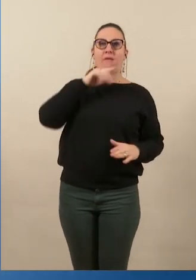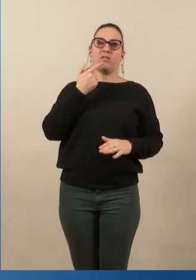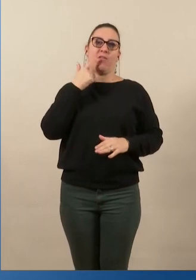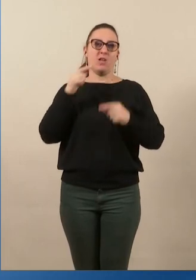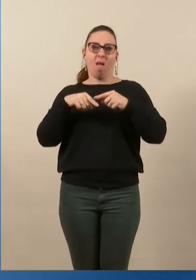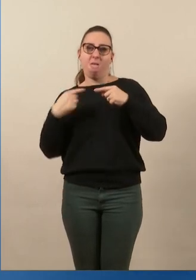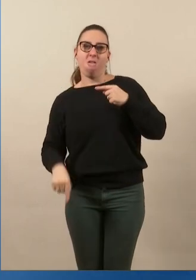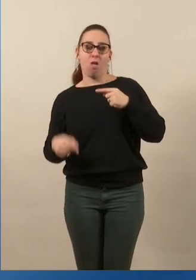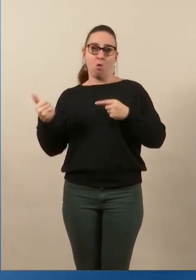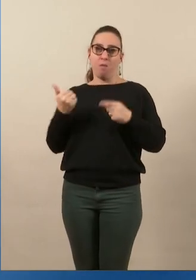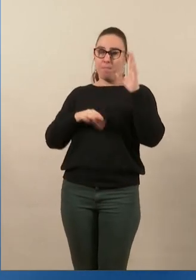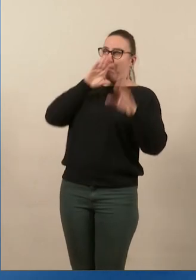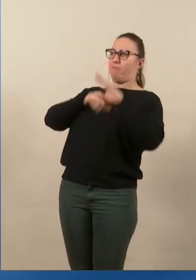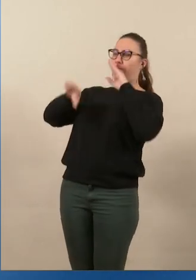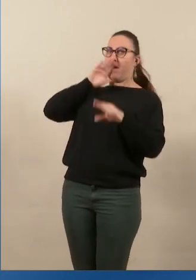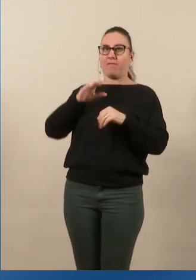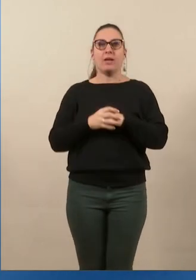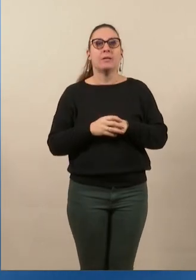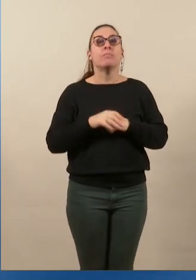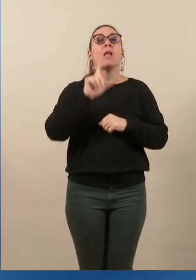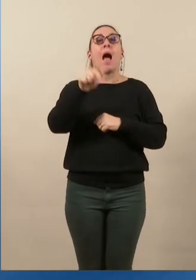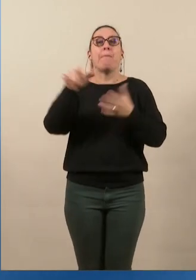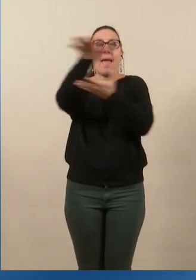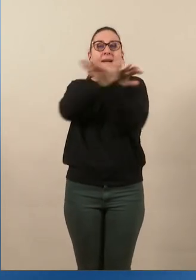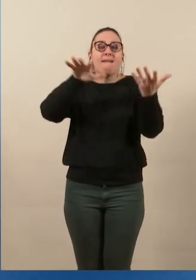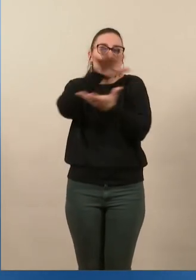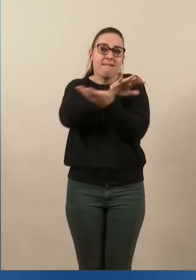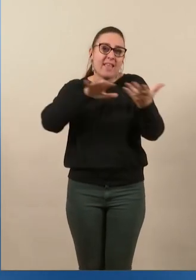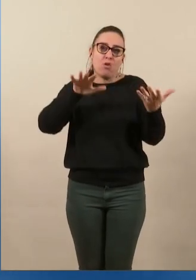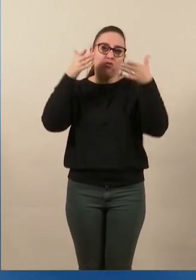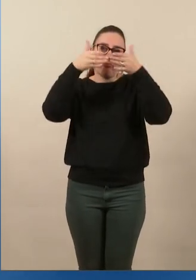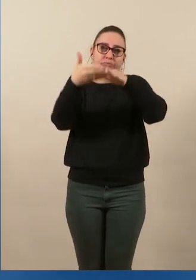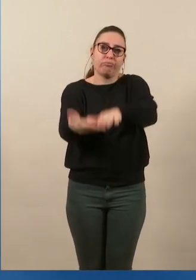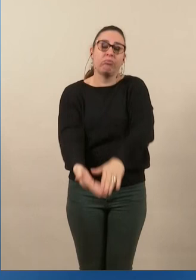désastreuse après vous le déluge on ne vous remercie